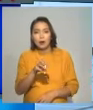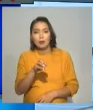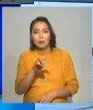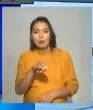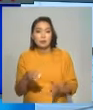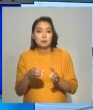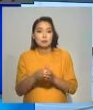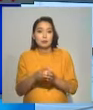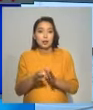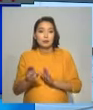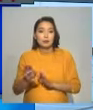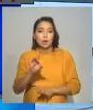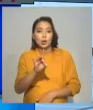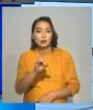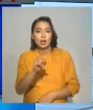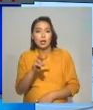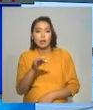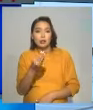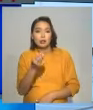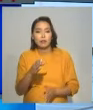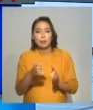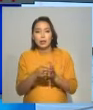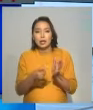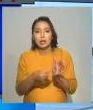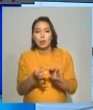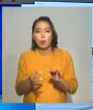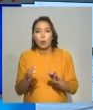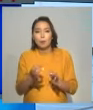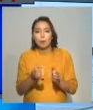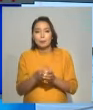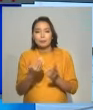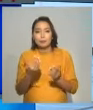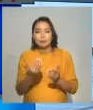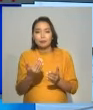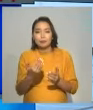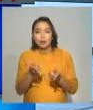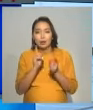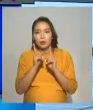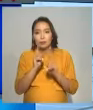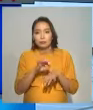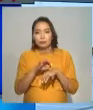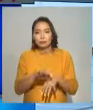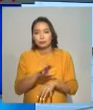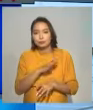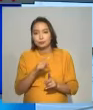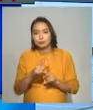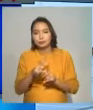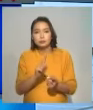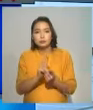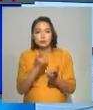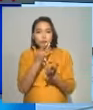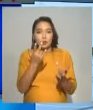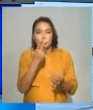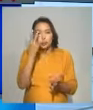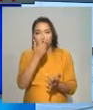Аманат партиясының хатшысы Руслан Әлішев партияның Қарағанды облыстық филиалының есептік конференциясында осындай ұсыныс айтты. Кездесуде соңғы үш